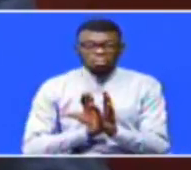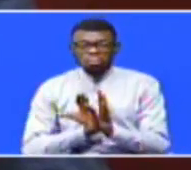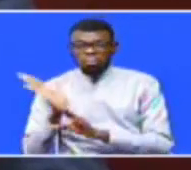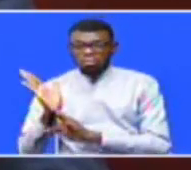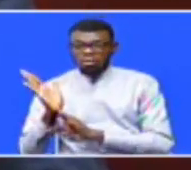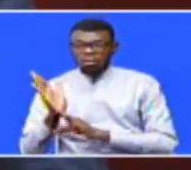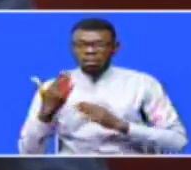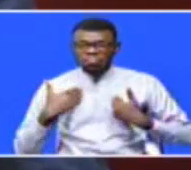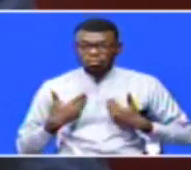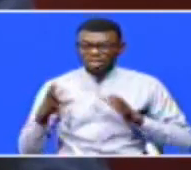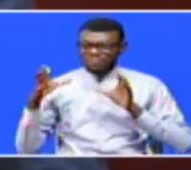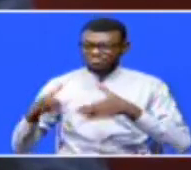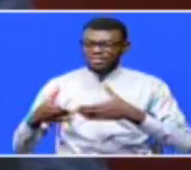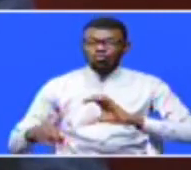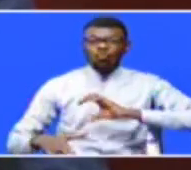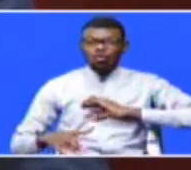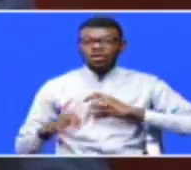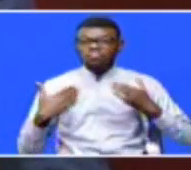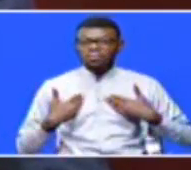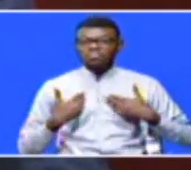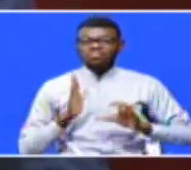own parties, the people who lead this country,